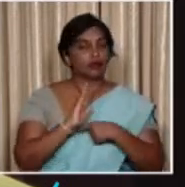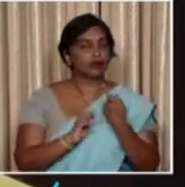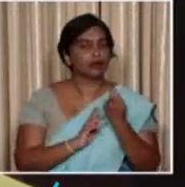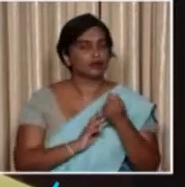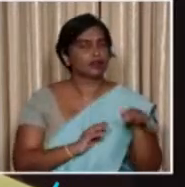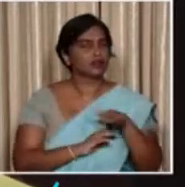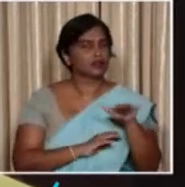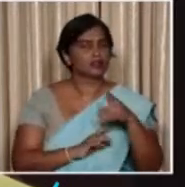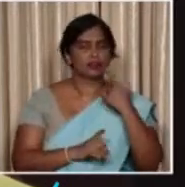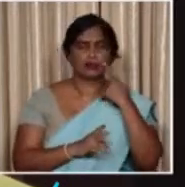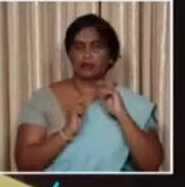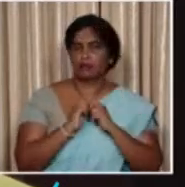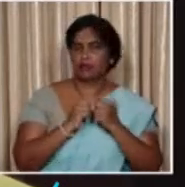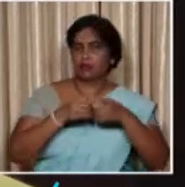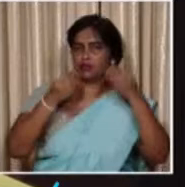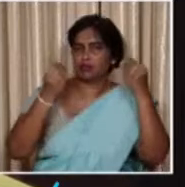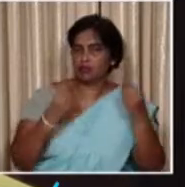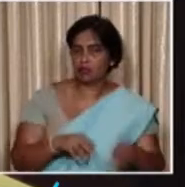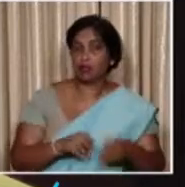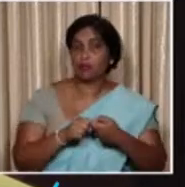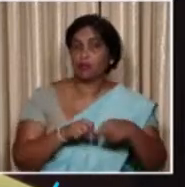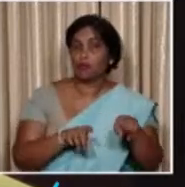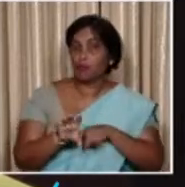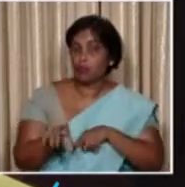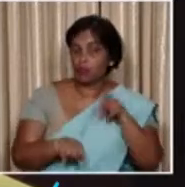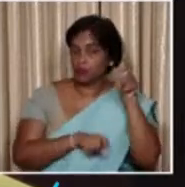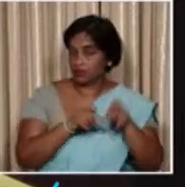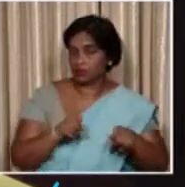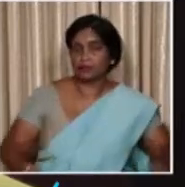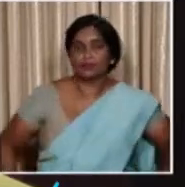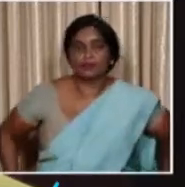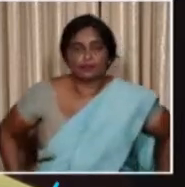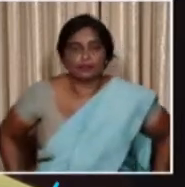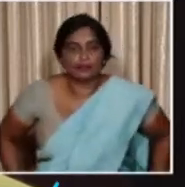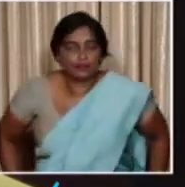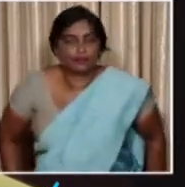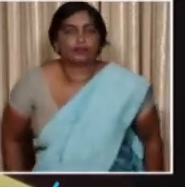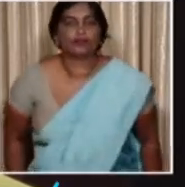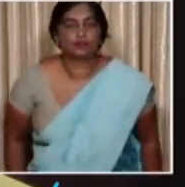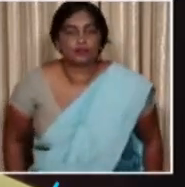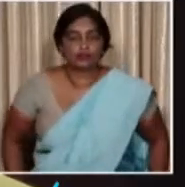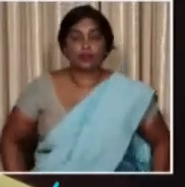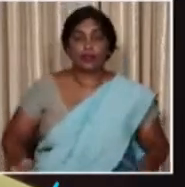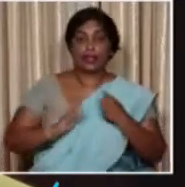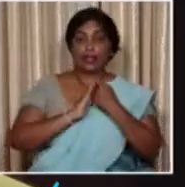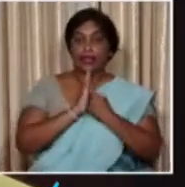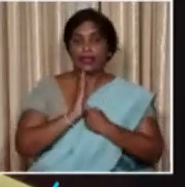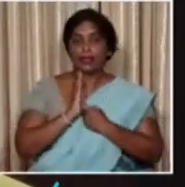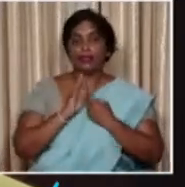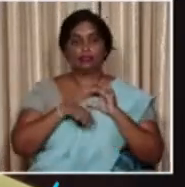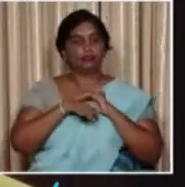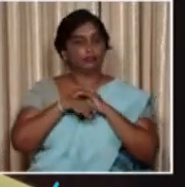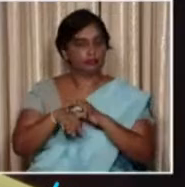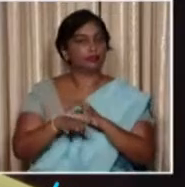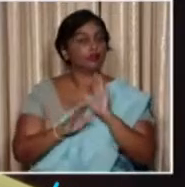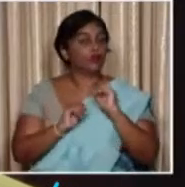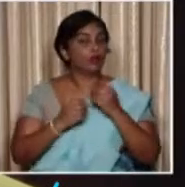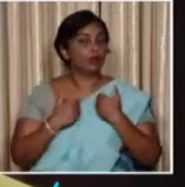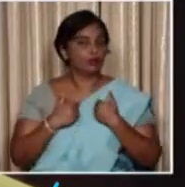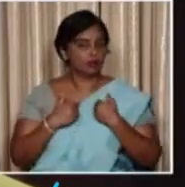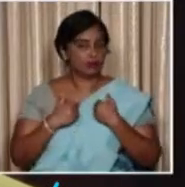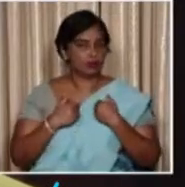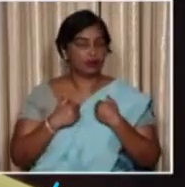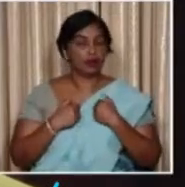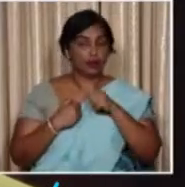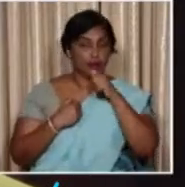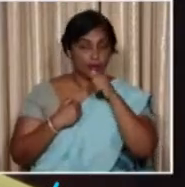සමාජීය ඛේදවාචකයේ බංකොලොත්භාවයට වගකිව යුත්තන් නීතිය හමුවට ගෙනා. ඒ මොකද අපිට